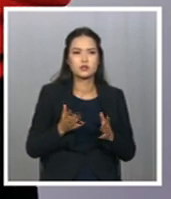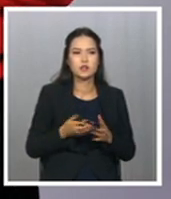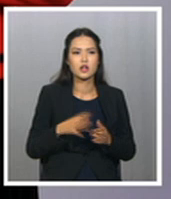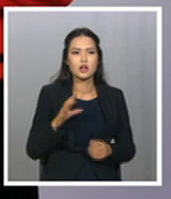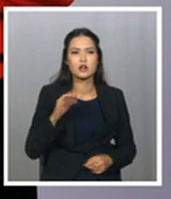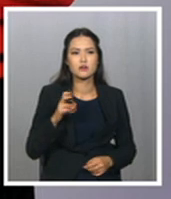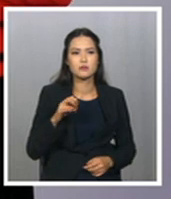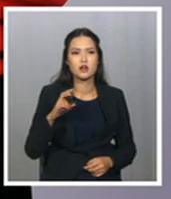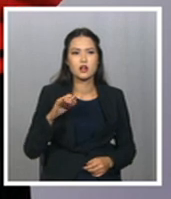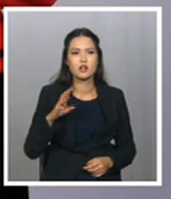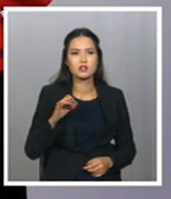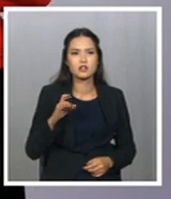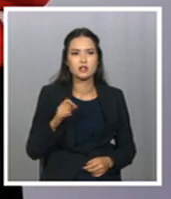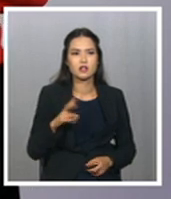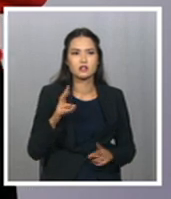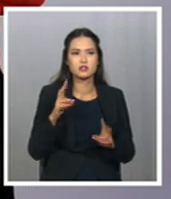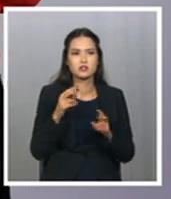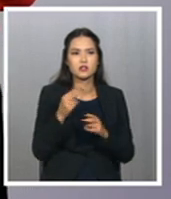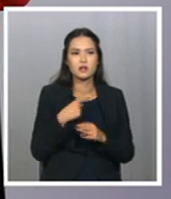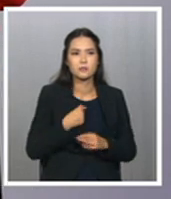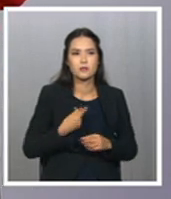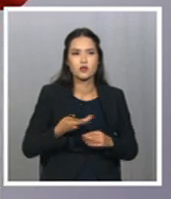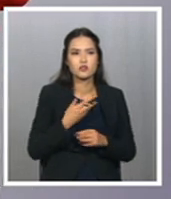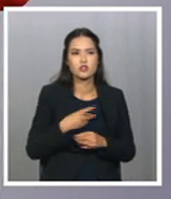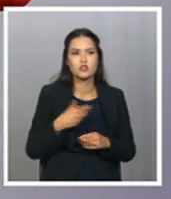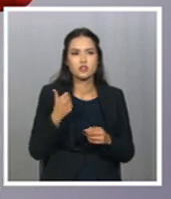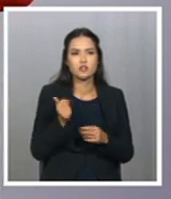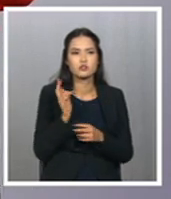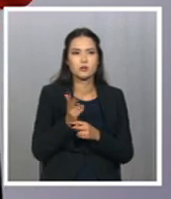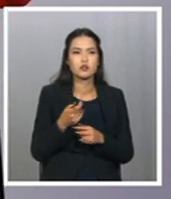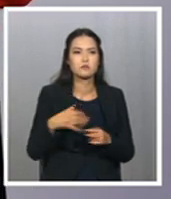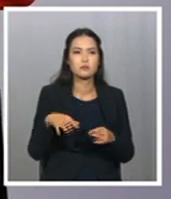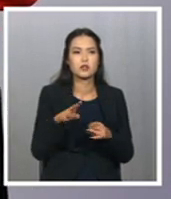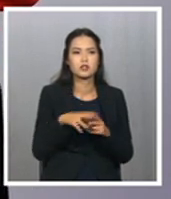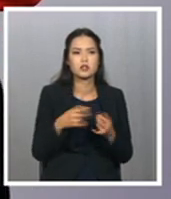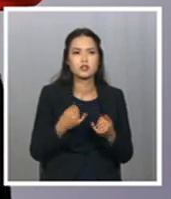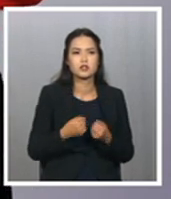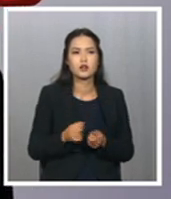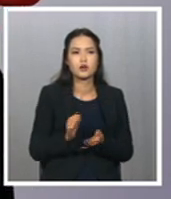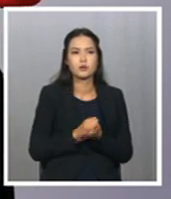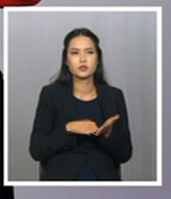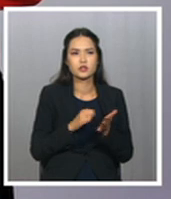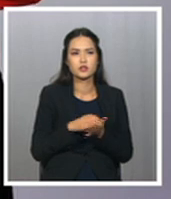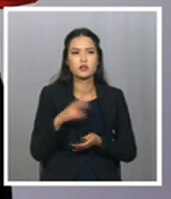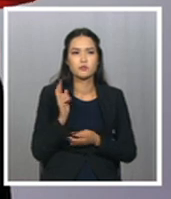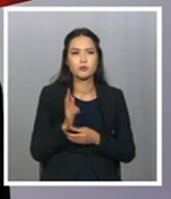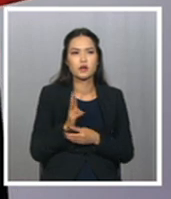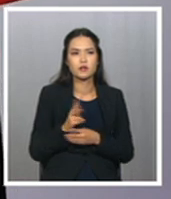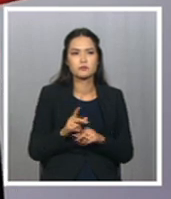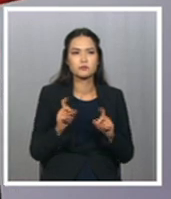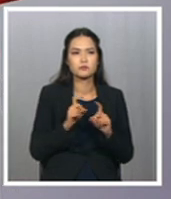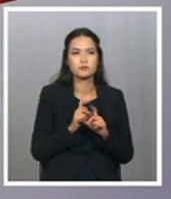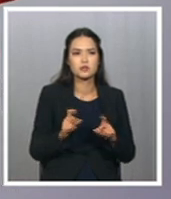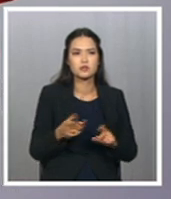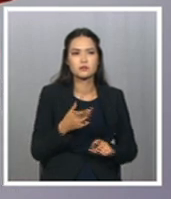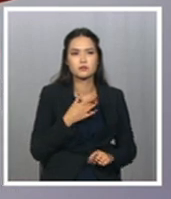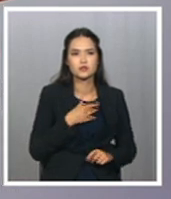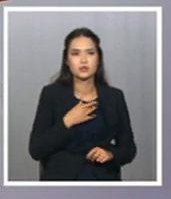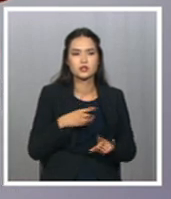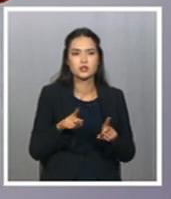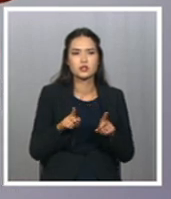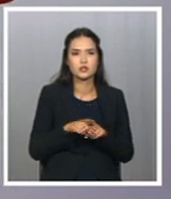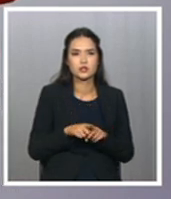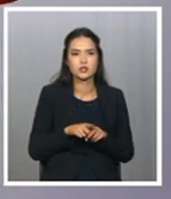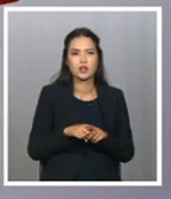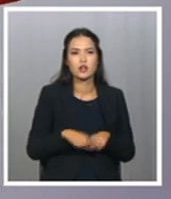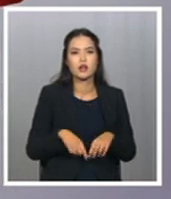Алтынсариннің «Мен үшін жақсы мұғалім бәрінен де артық, өйткені мұғалім мектептің жүрегі» деген